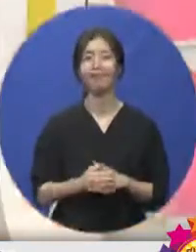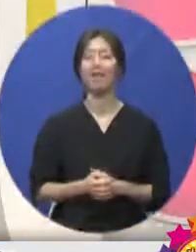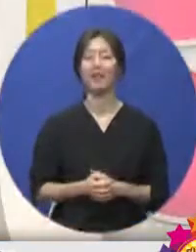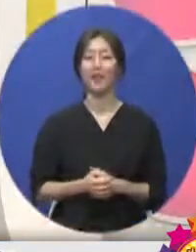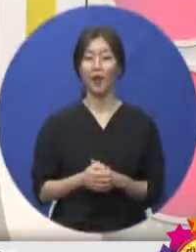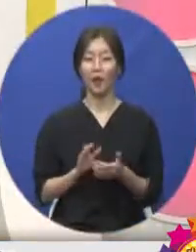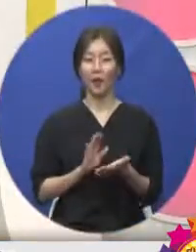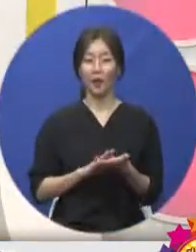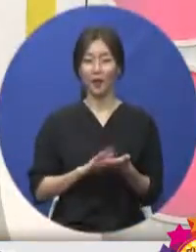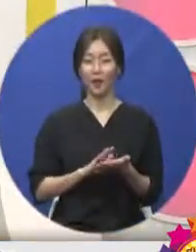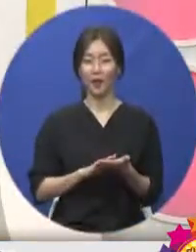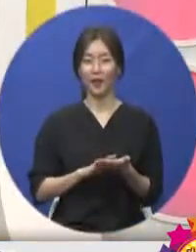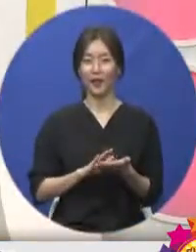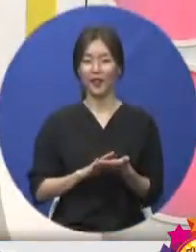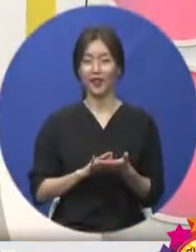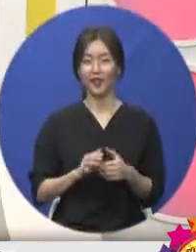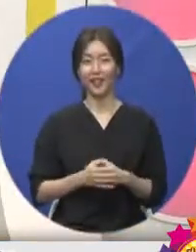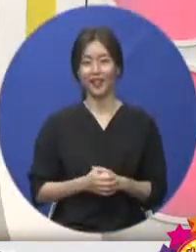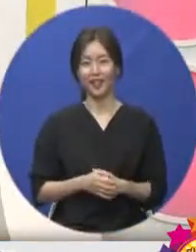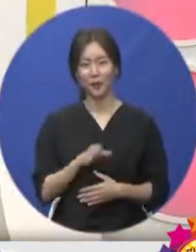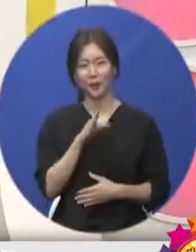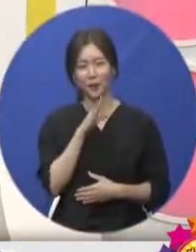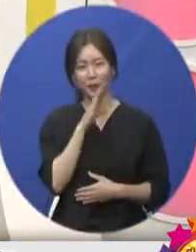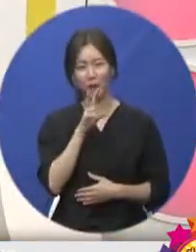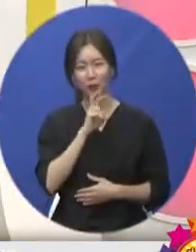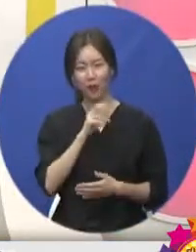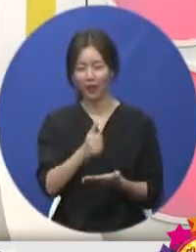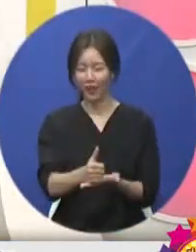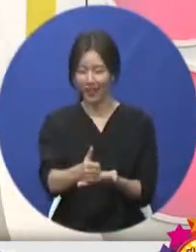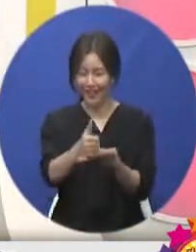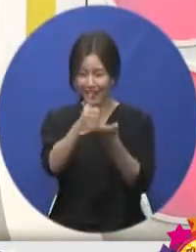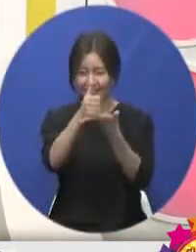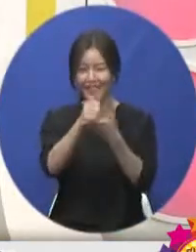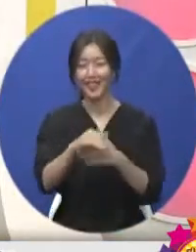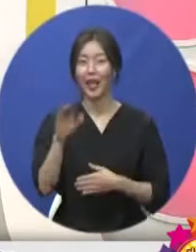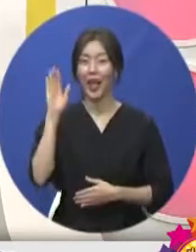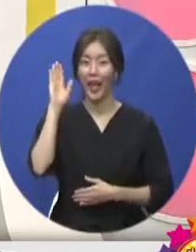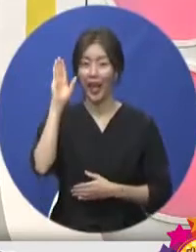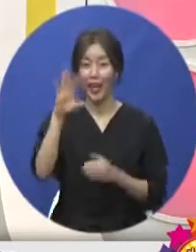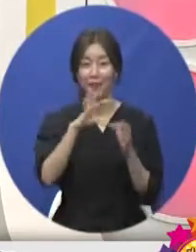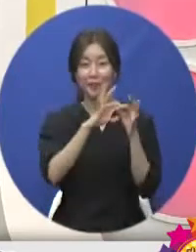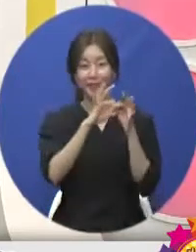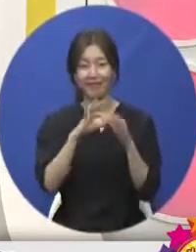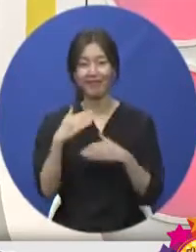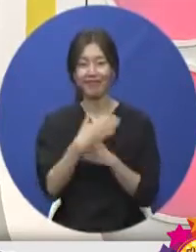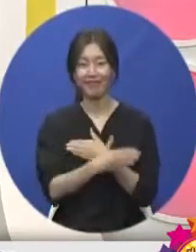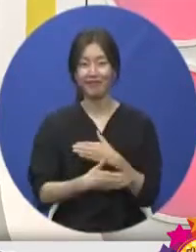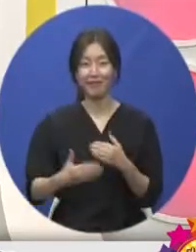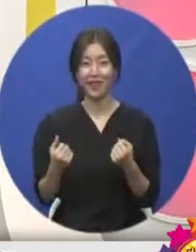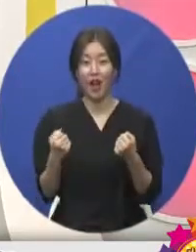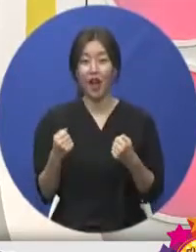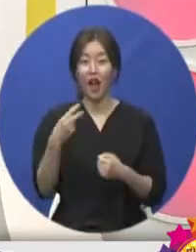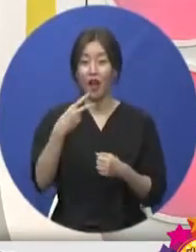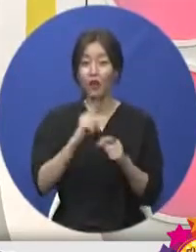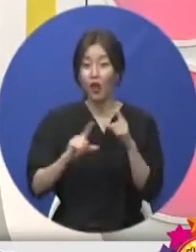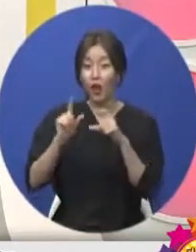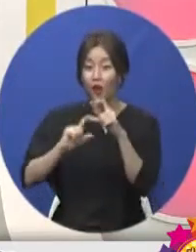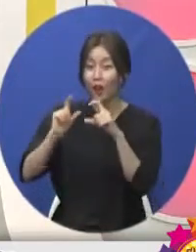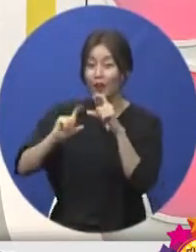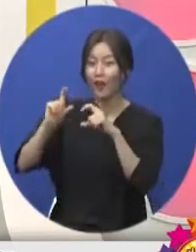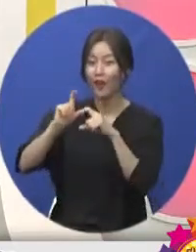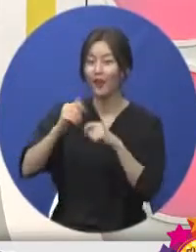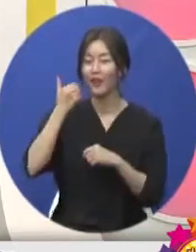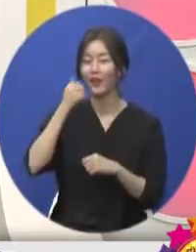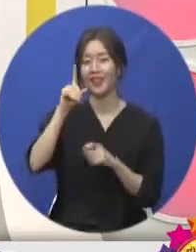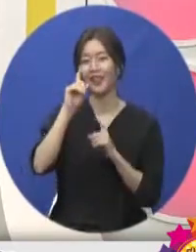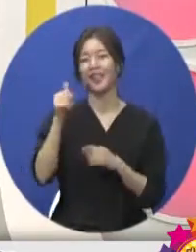야, 우리 네. 어르신 진짜 존경합니다. 앞으로도 더더더 건강하십시오. 더더더는 누구 노래? 더더더 이부영.